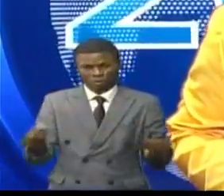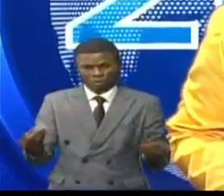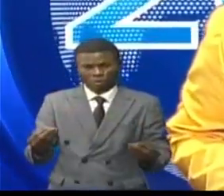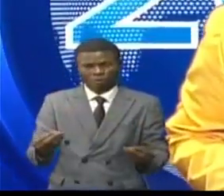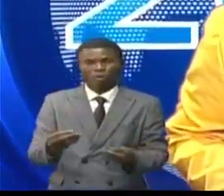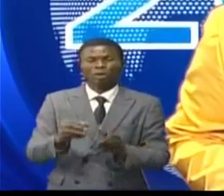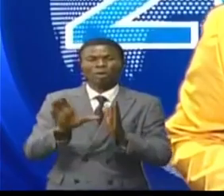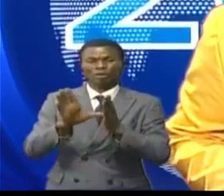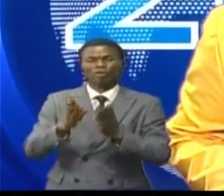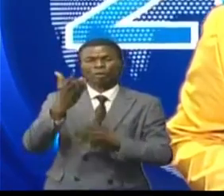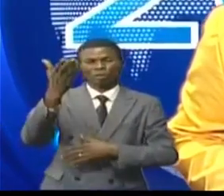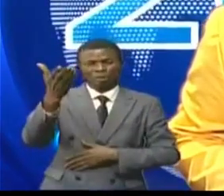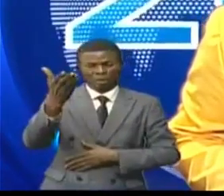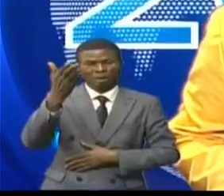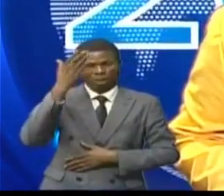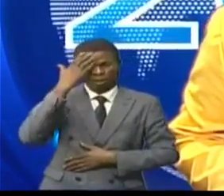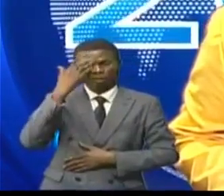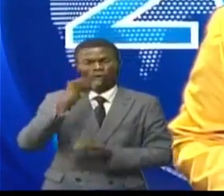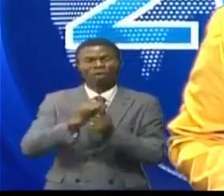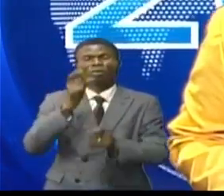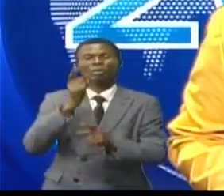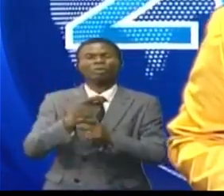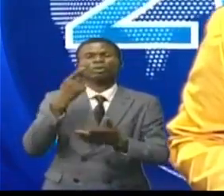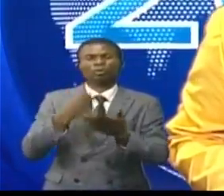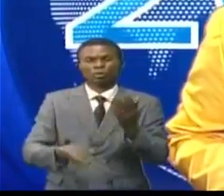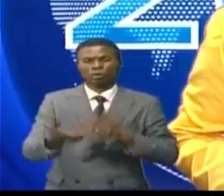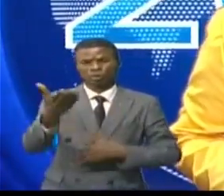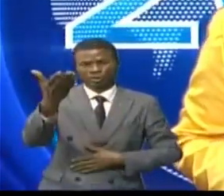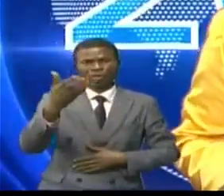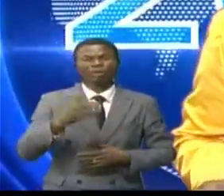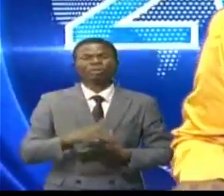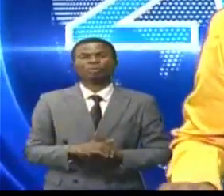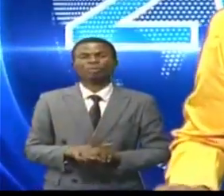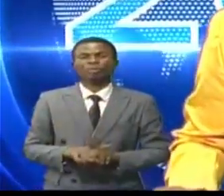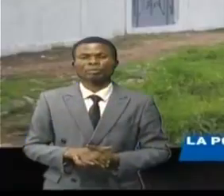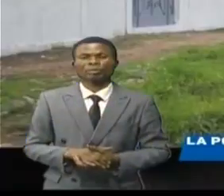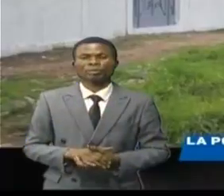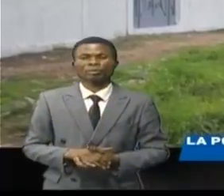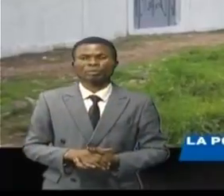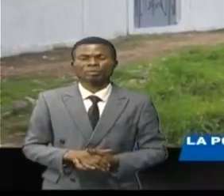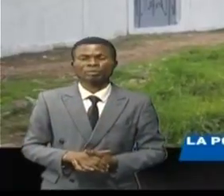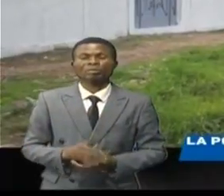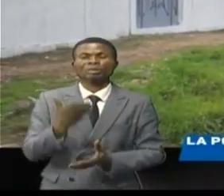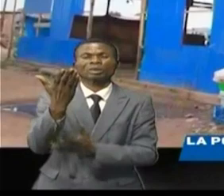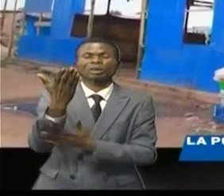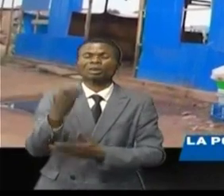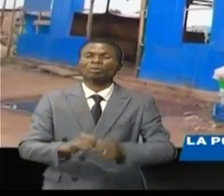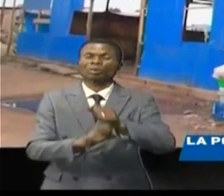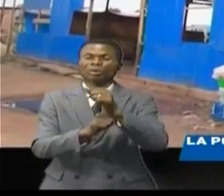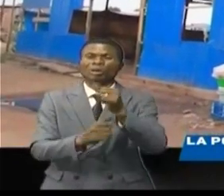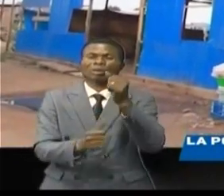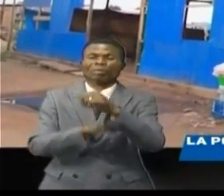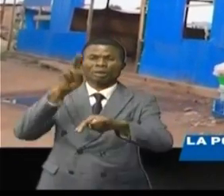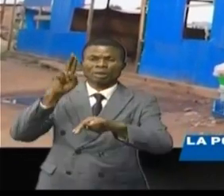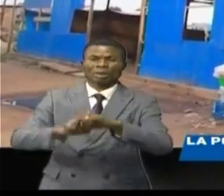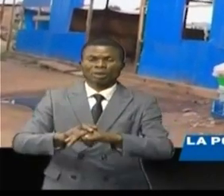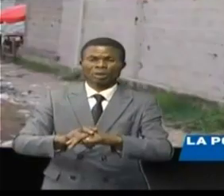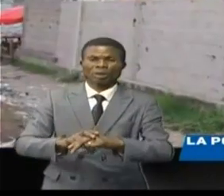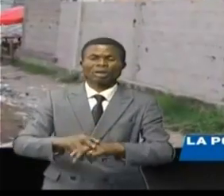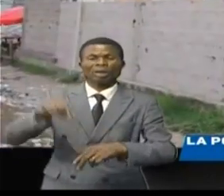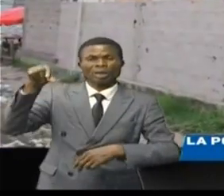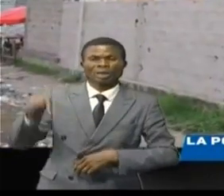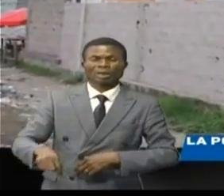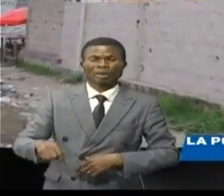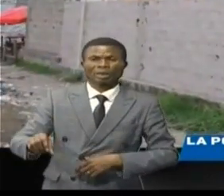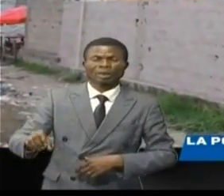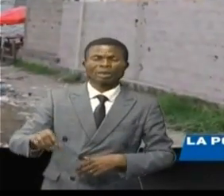reportage de Paulette Lomba et Fiston Monouma. Unième cri d'alarme des occupants du site Sokopao dans la